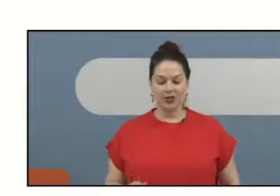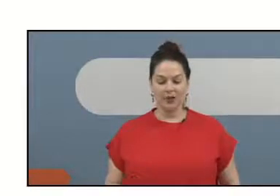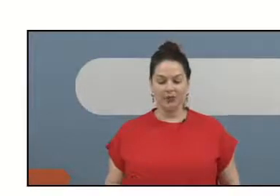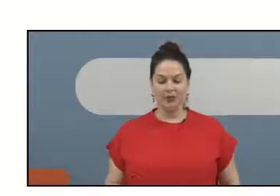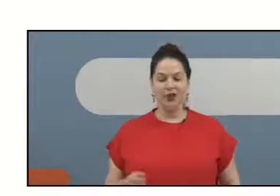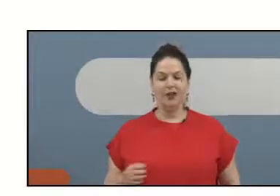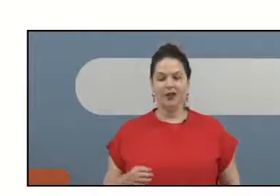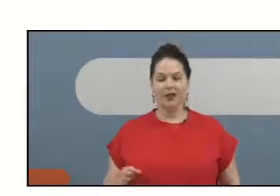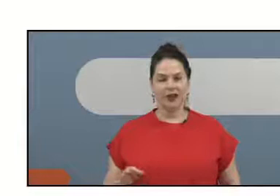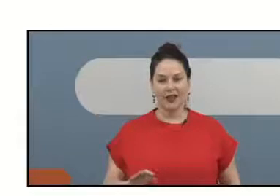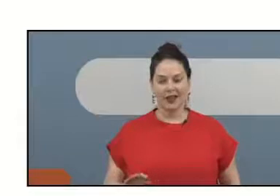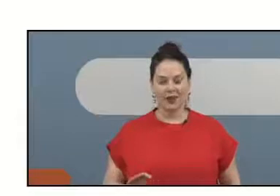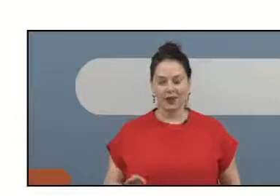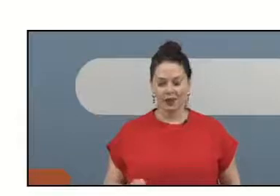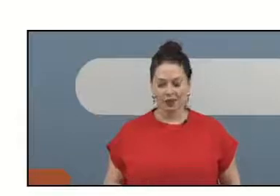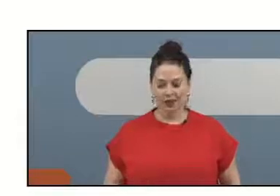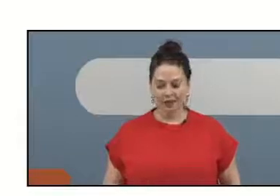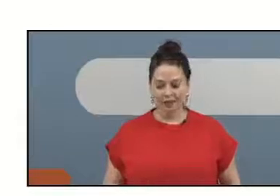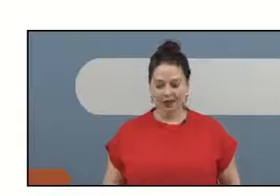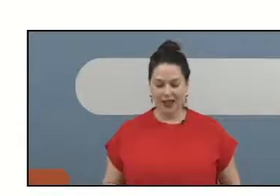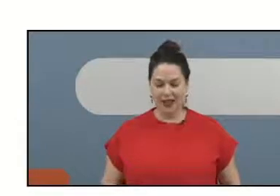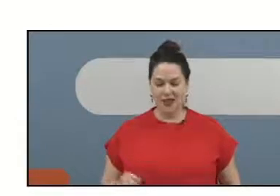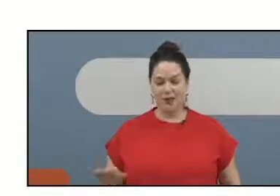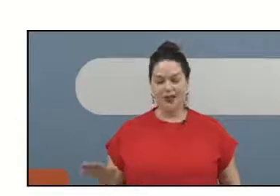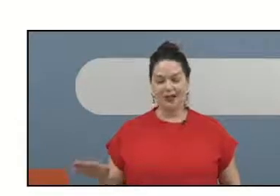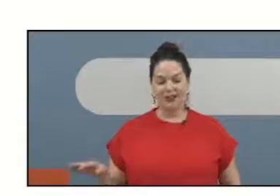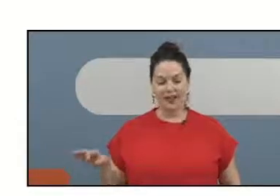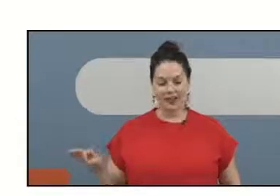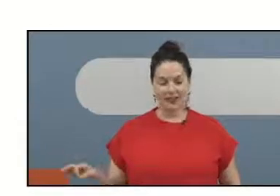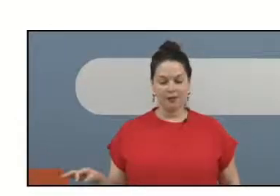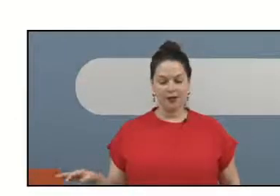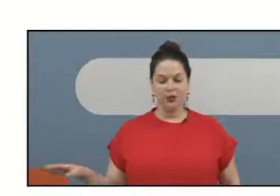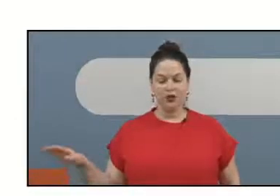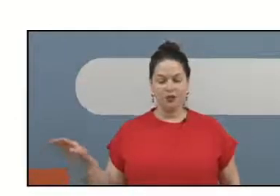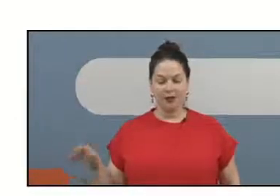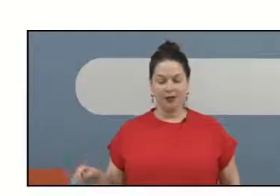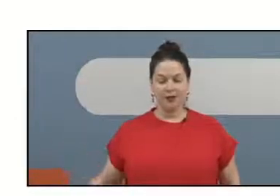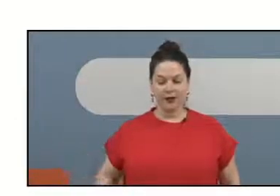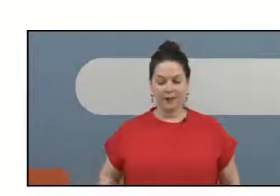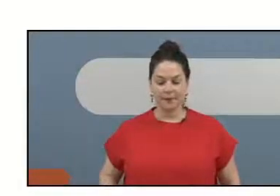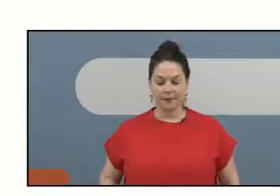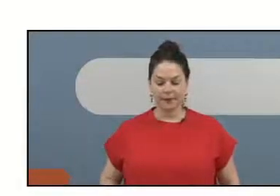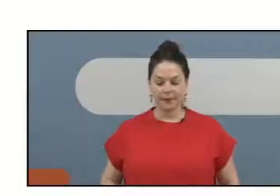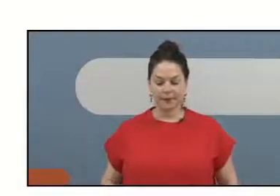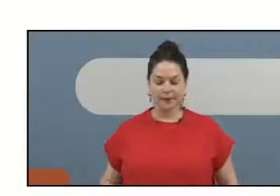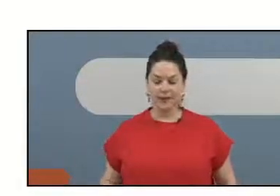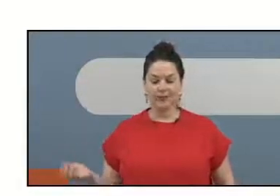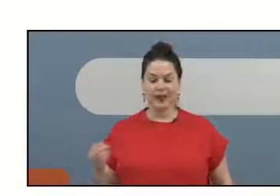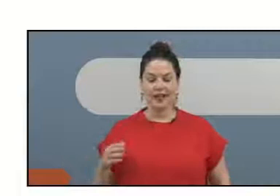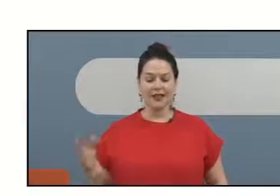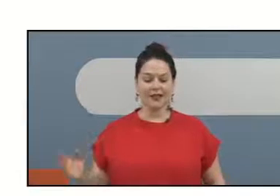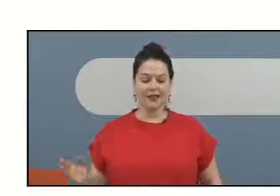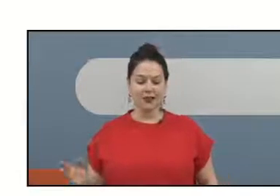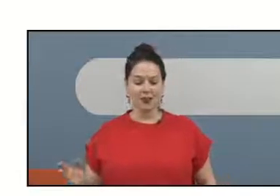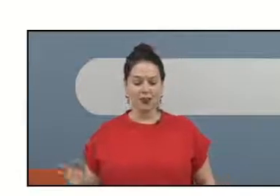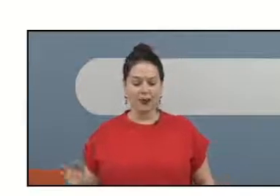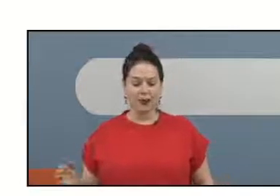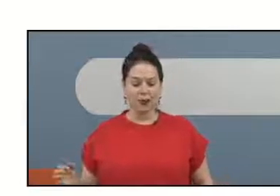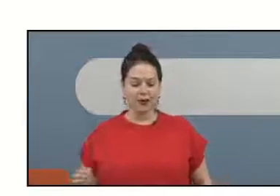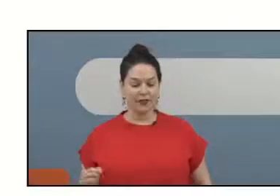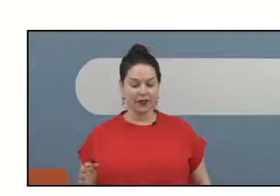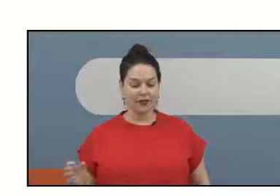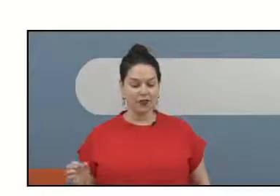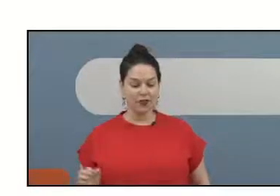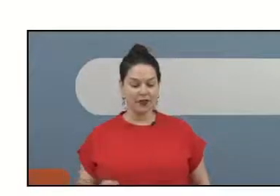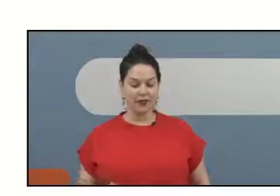מעל מדשאת המבוך. חשבי איך הכל השתנה. שם מתחתיו העצים, מגושמים כגמלים, וכאן זרזירים